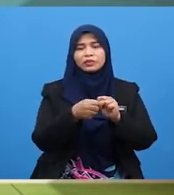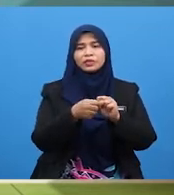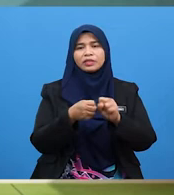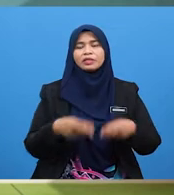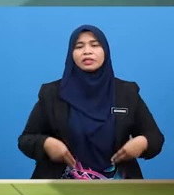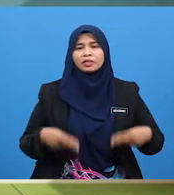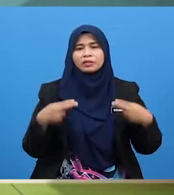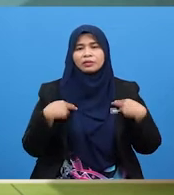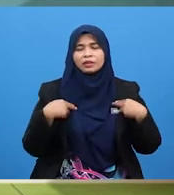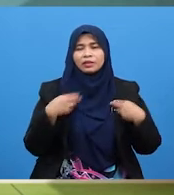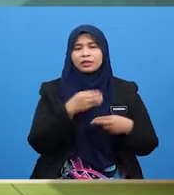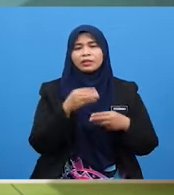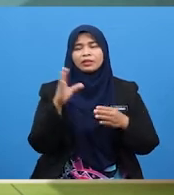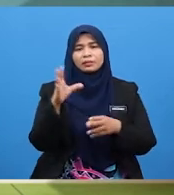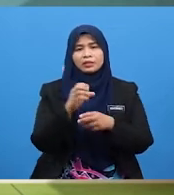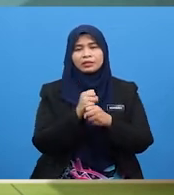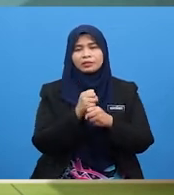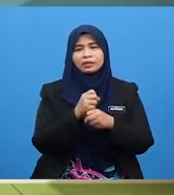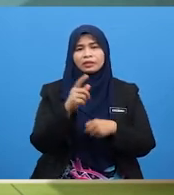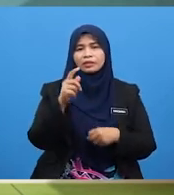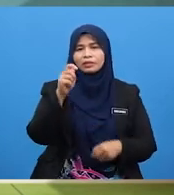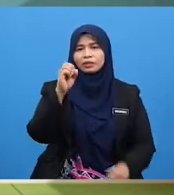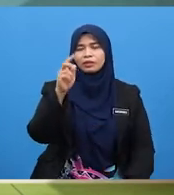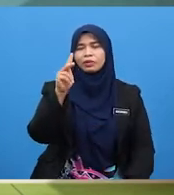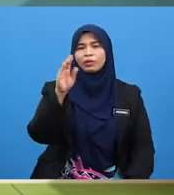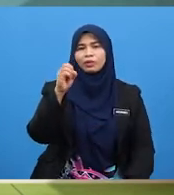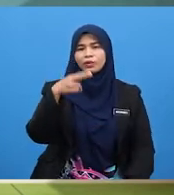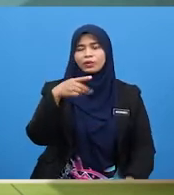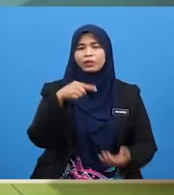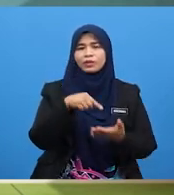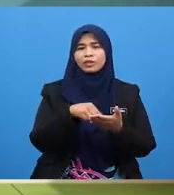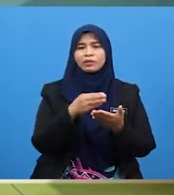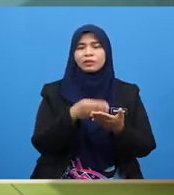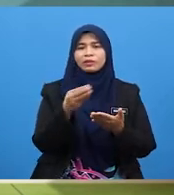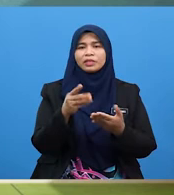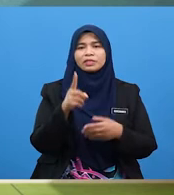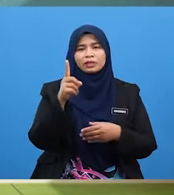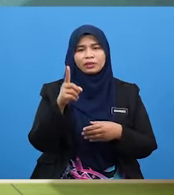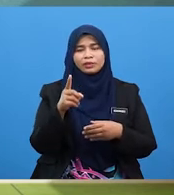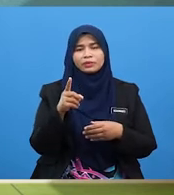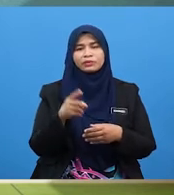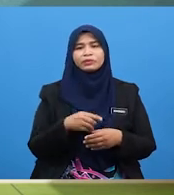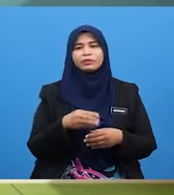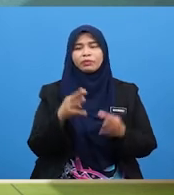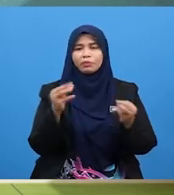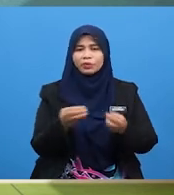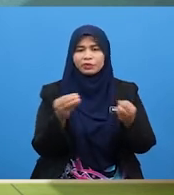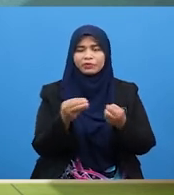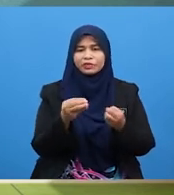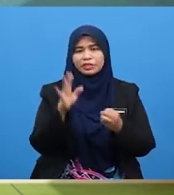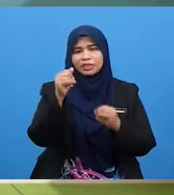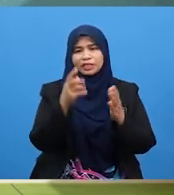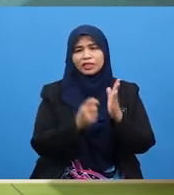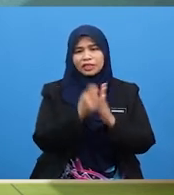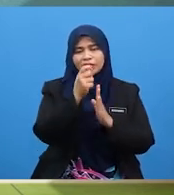Semoga kehidupan dan pencapaian tokoh Imam Mazhab tadi memberikan satu inspirasi dan motivasi